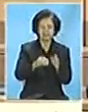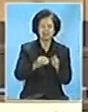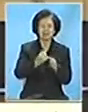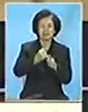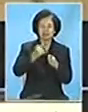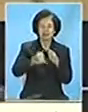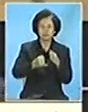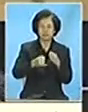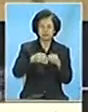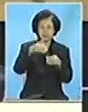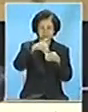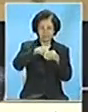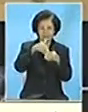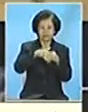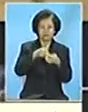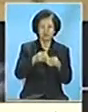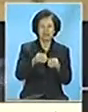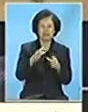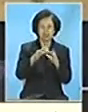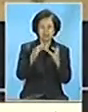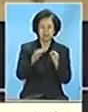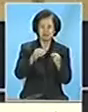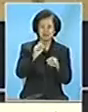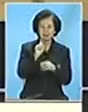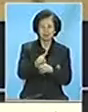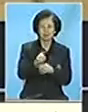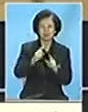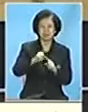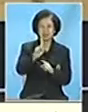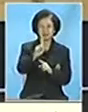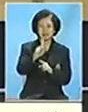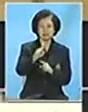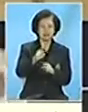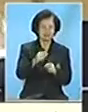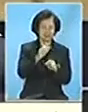ออกเสียงลงคะแนนลับเดี๋ยวจะให้เจ้าหน้าที่ดำเนินการทำลายตามระเบียบต่อไปค่ะ